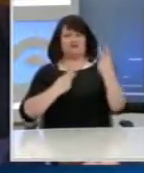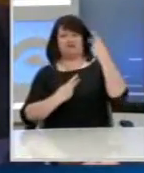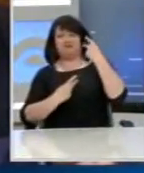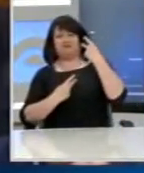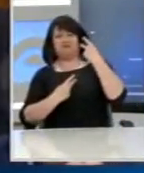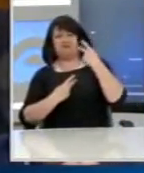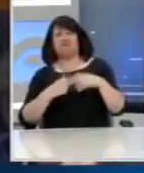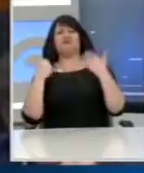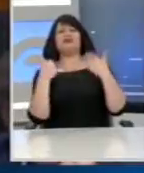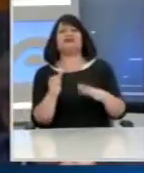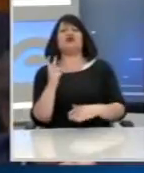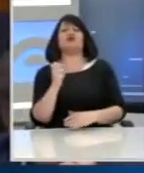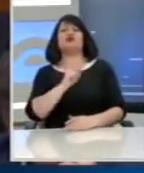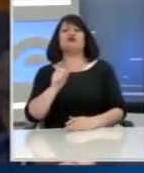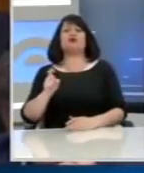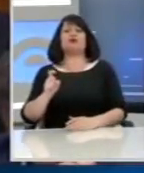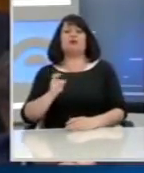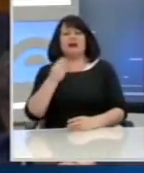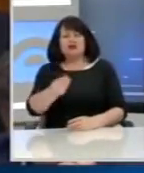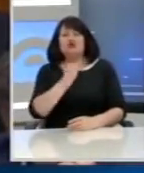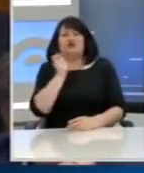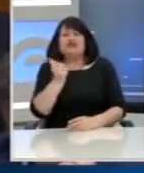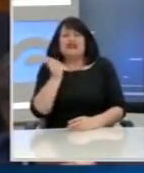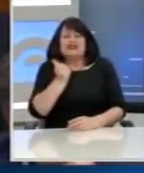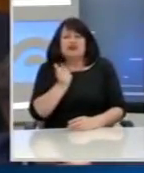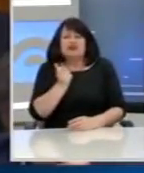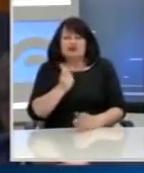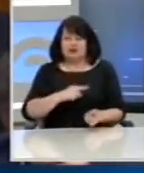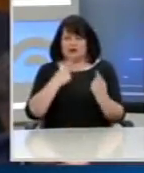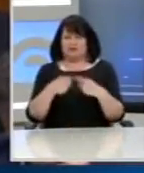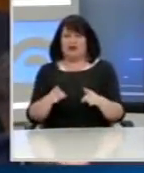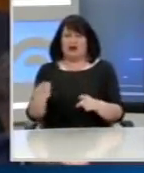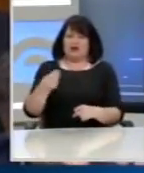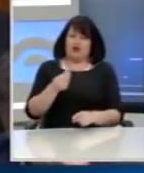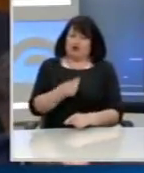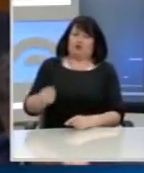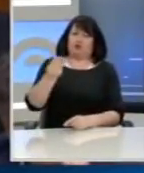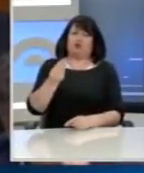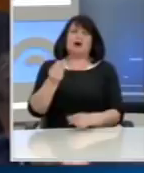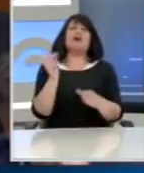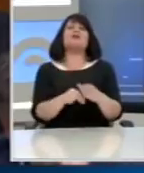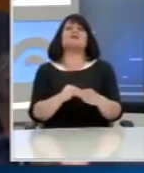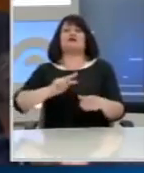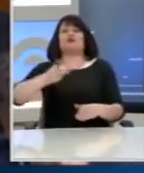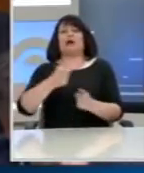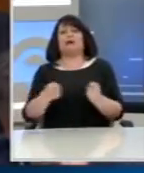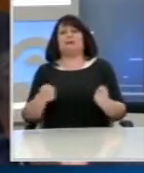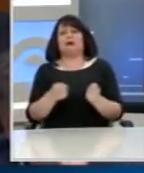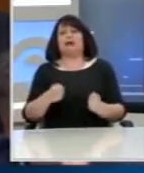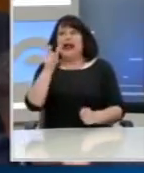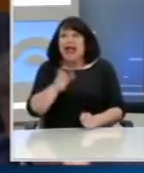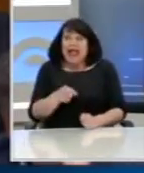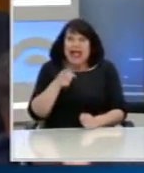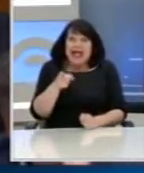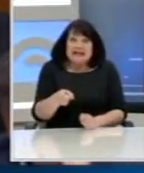δίνουμε 620 εκατομμύρια στους καμελοσυνταξιούχους, και από την άλλη να λέτε τώρα δώστε και άλλα τόσα και δεν ψηφίζουμε τα αντίμετρα. Εσείς που